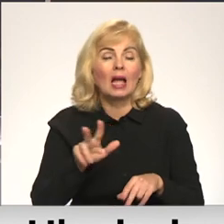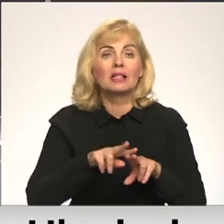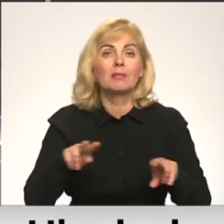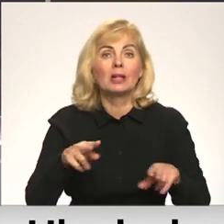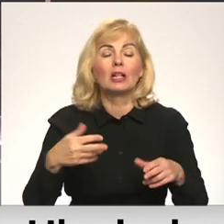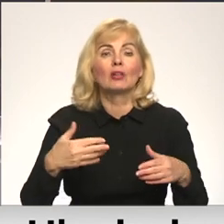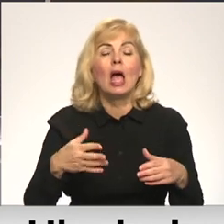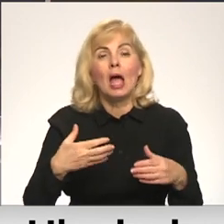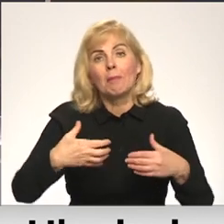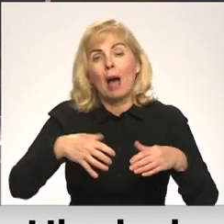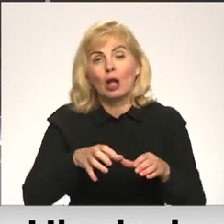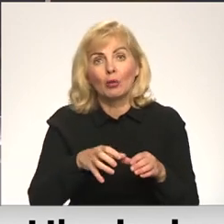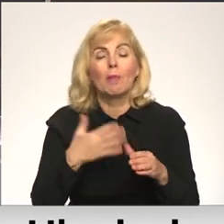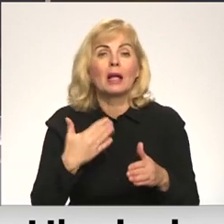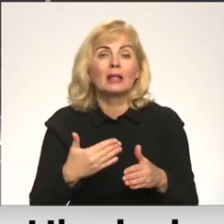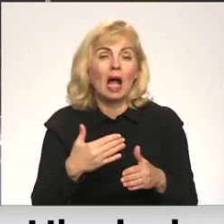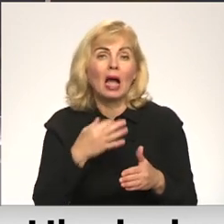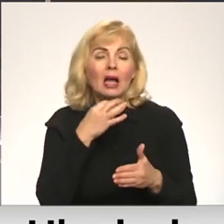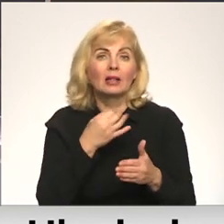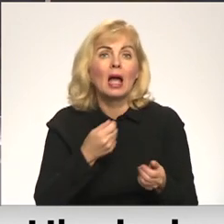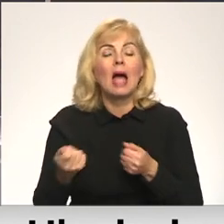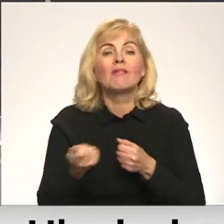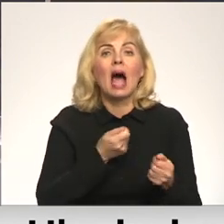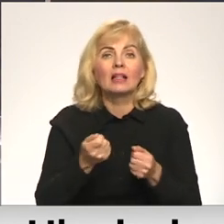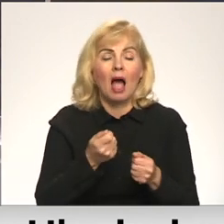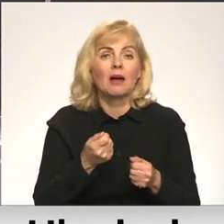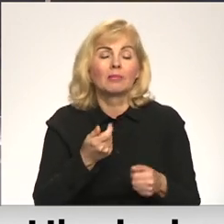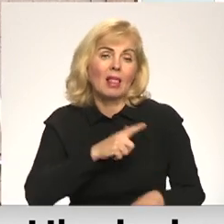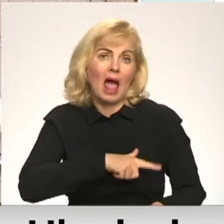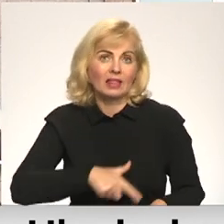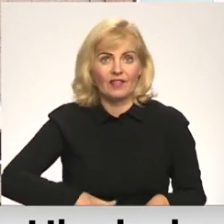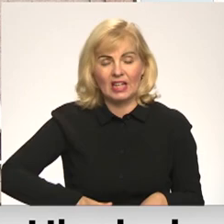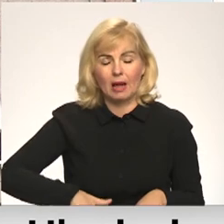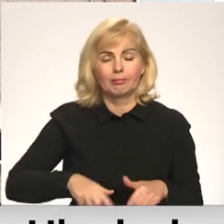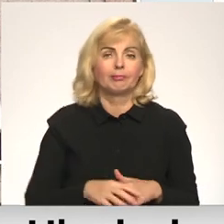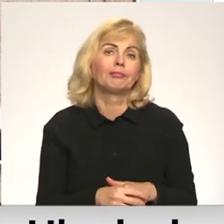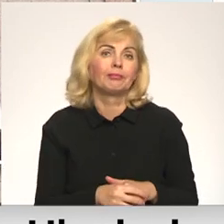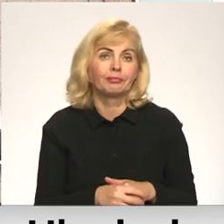prezidē Latvija. Par šodien spriesto plašāk Ilja Koziņš.